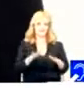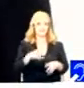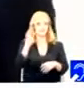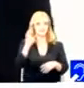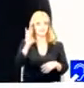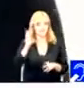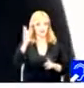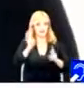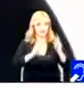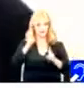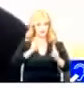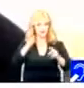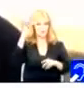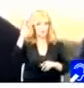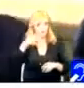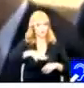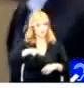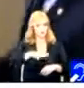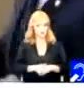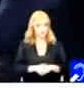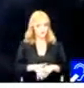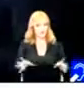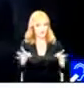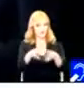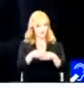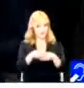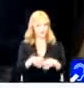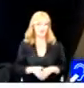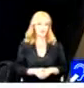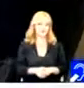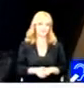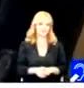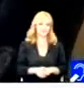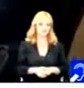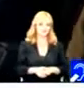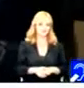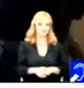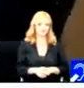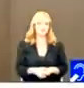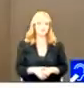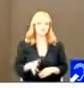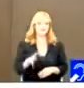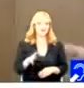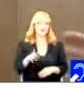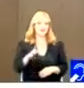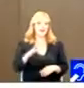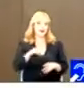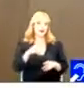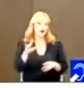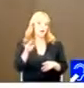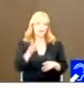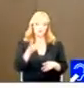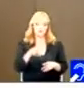de întreprinderi moldo-georgiene, așa că Chișinăul și Tbilisi se pot întrece doar în ale cui vinuri sunt mai bune. Iar ca să se convingă